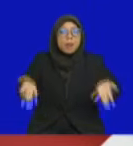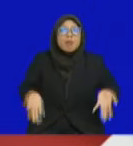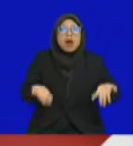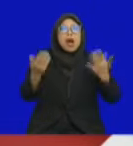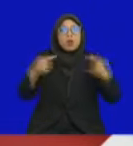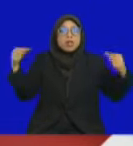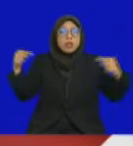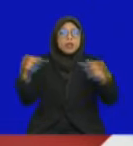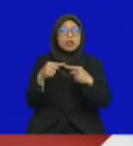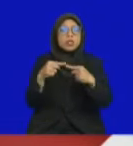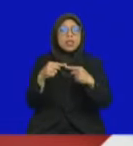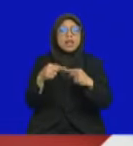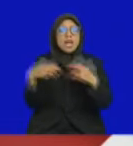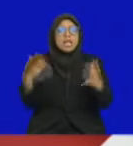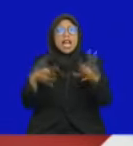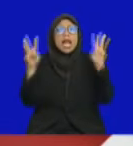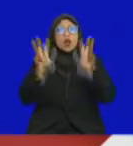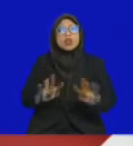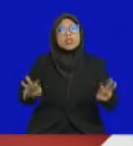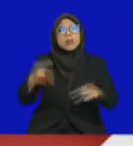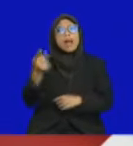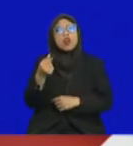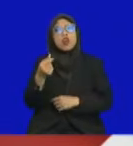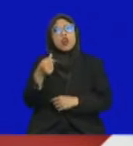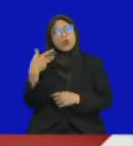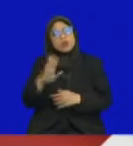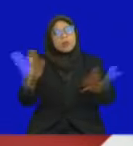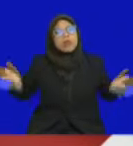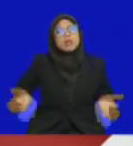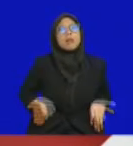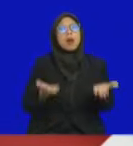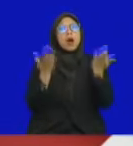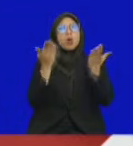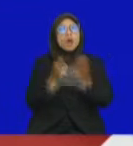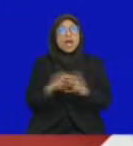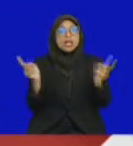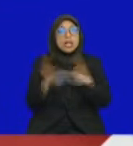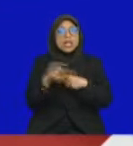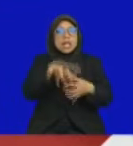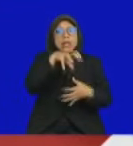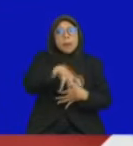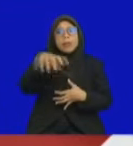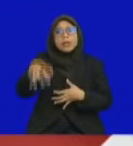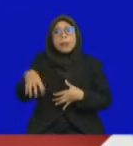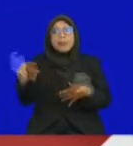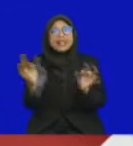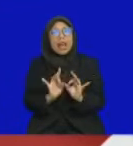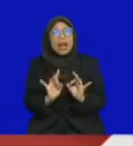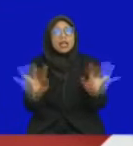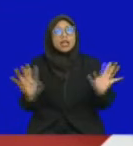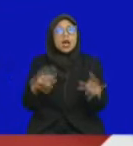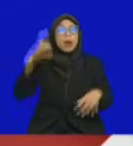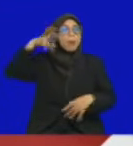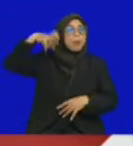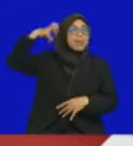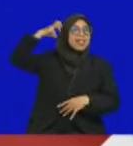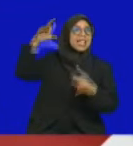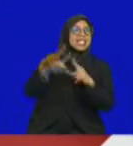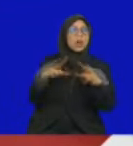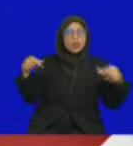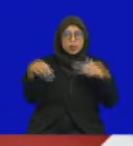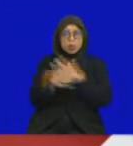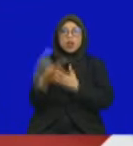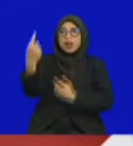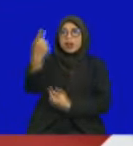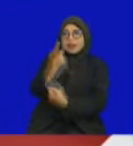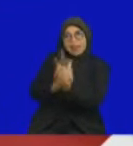terintegrasi sehingga ekosistem ekonomi kemudian itu bisa dibangun begitu juga di tempat-tempat yang lain intinya pemerintah Jawa Timur Harus